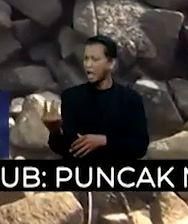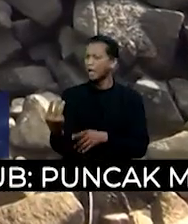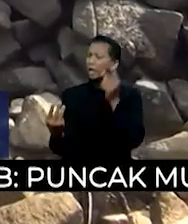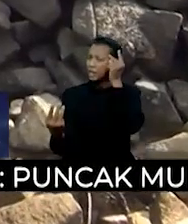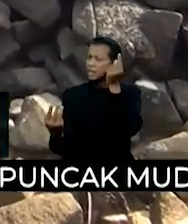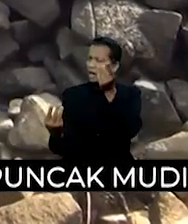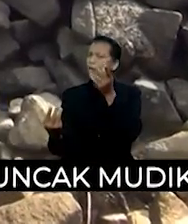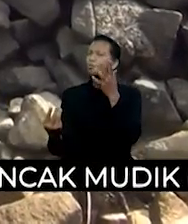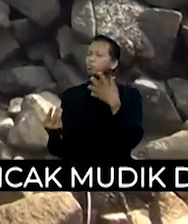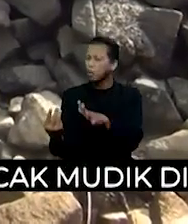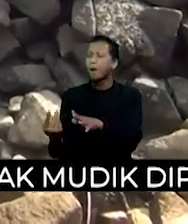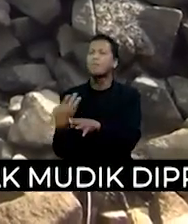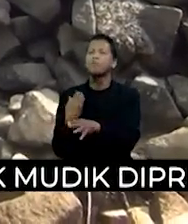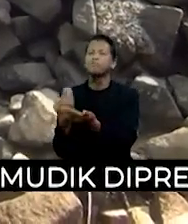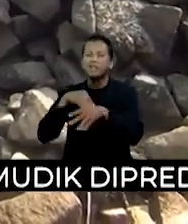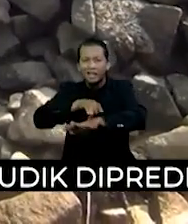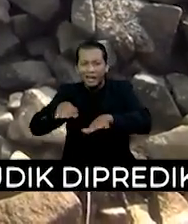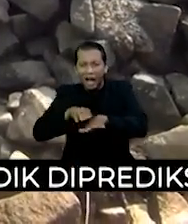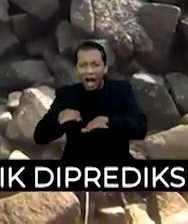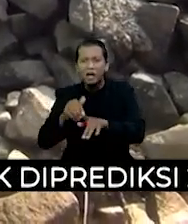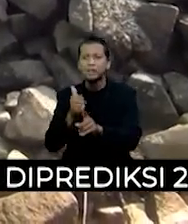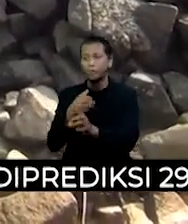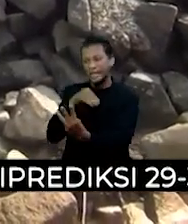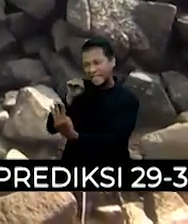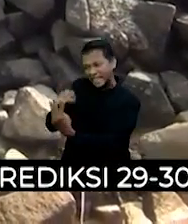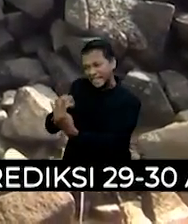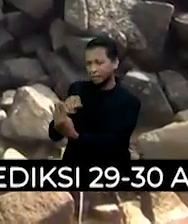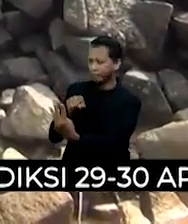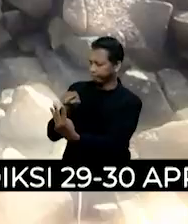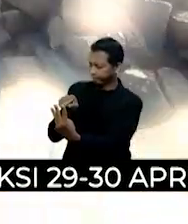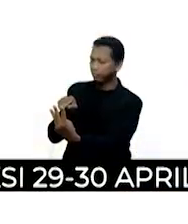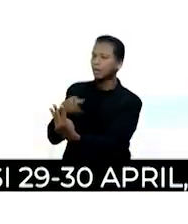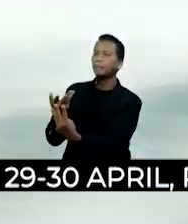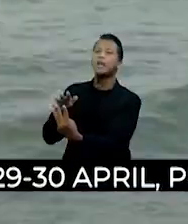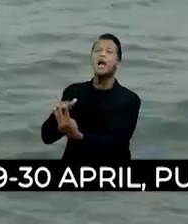sudah ditegur juga dari atas, tapi namanya anak-anak kan tidak di...